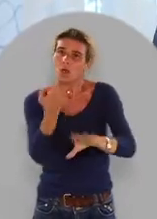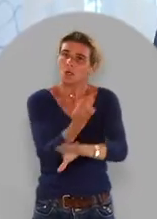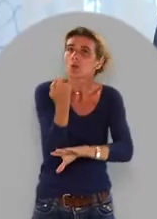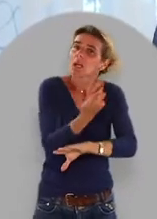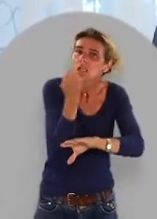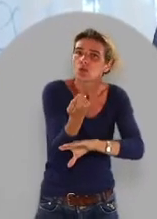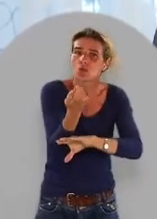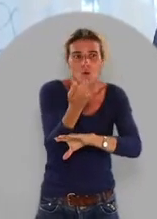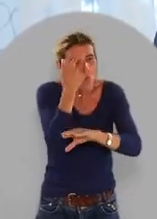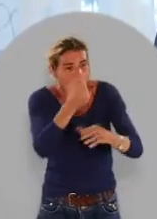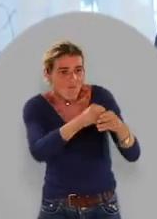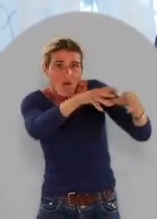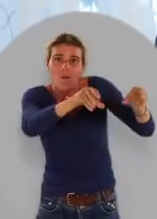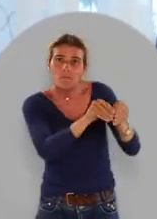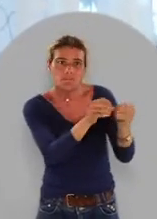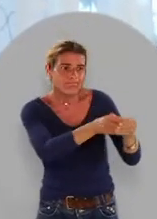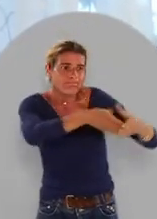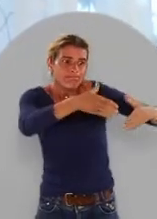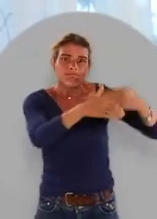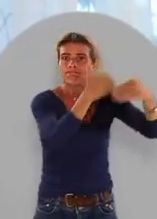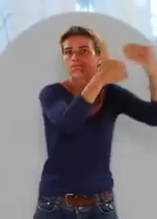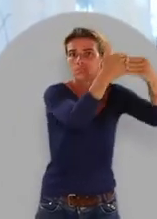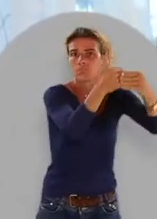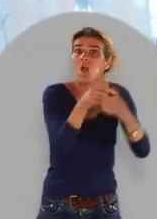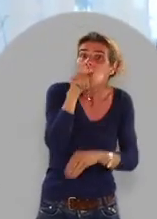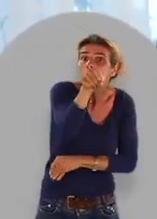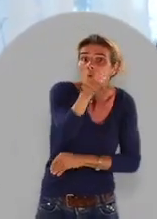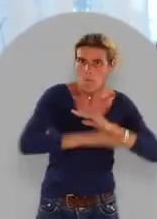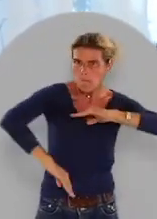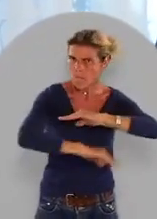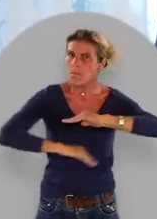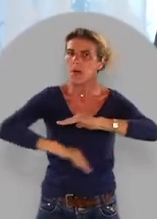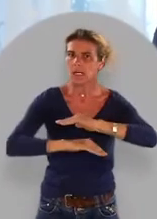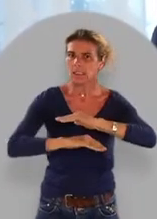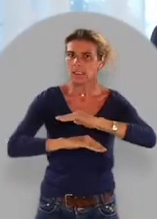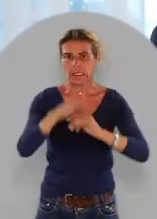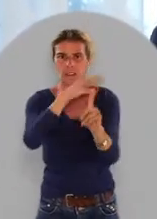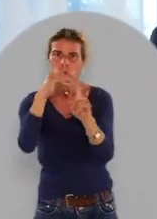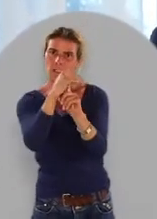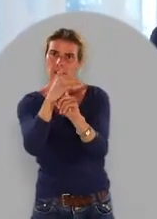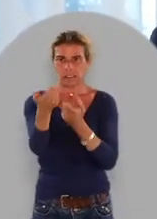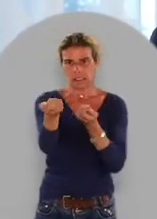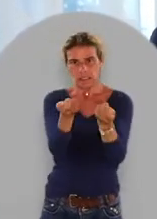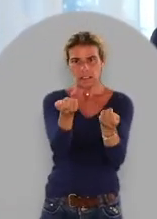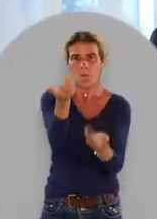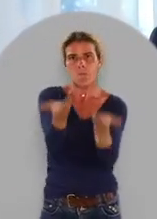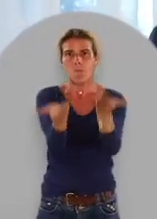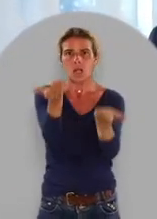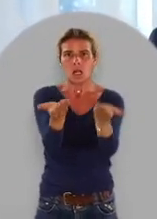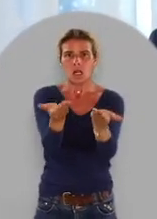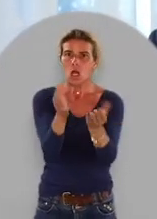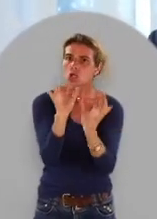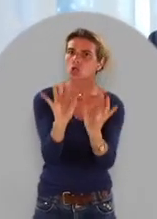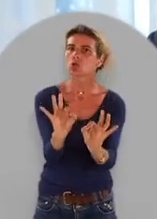l'épanouissement de vos familles vous êtes le ferment nécessaire à l'équilibre de notre société j'ai